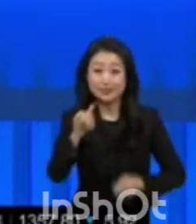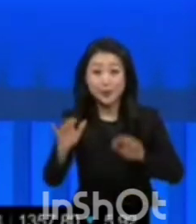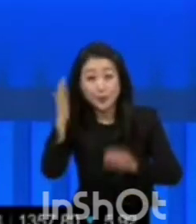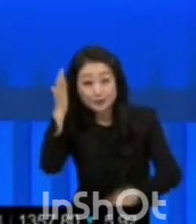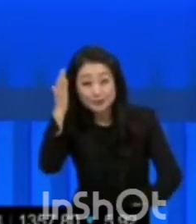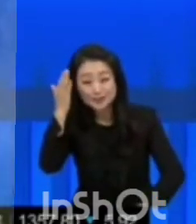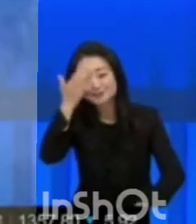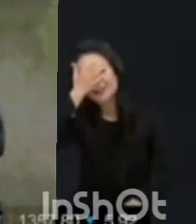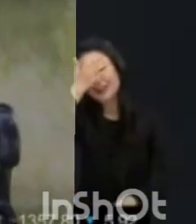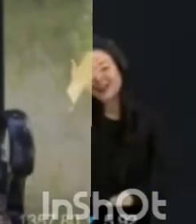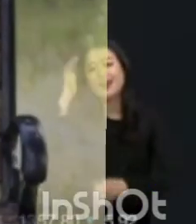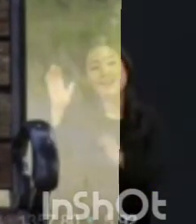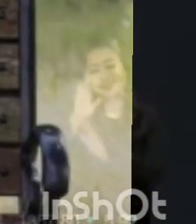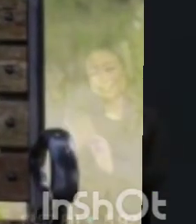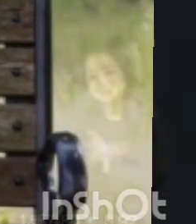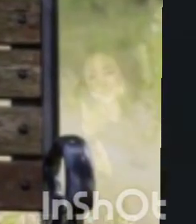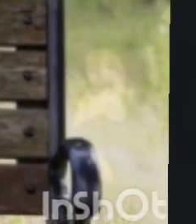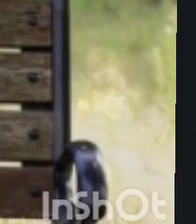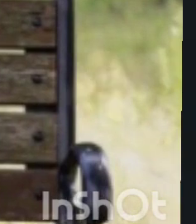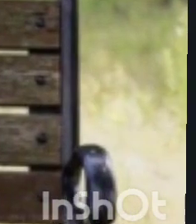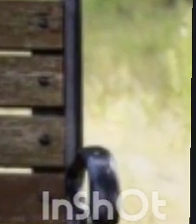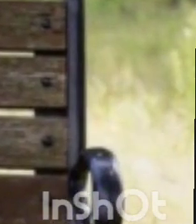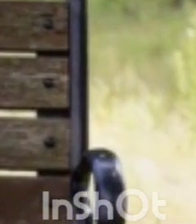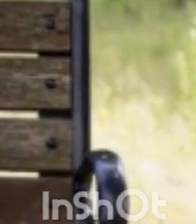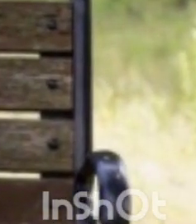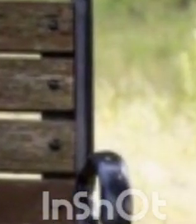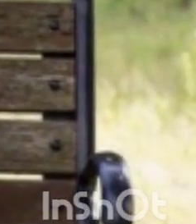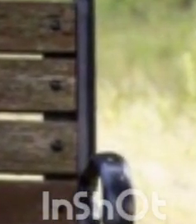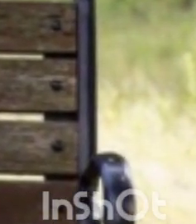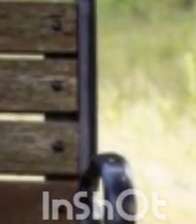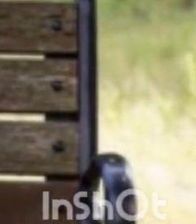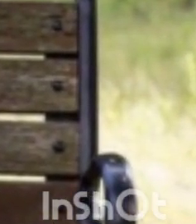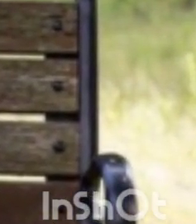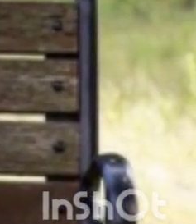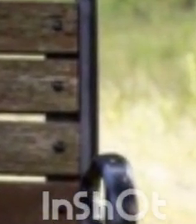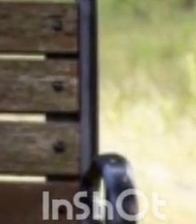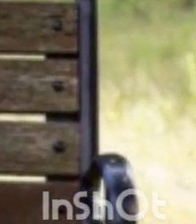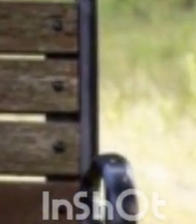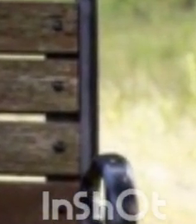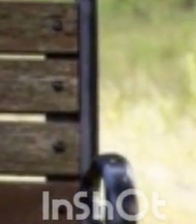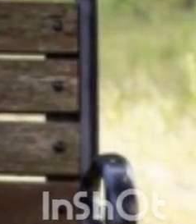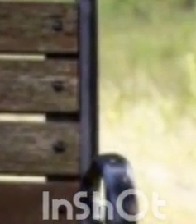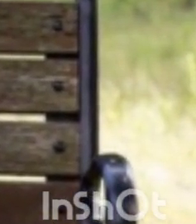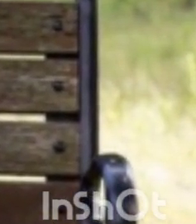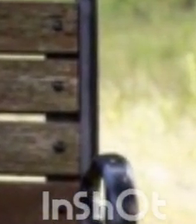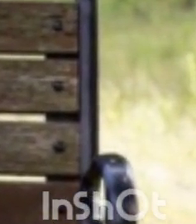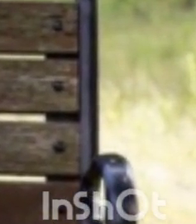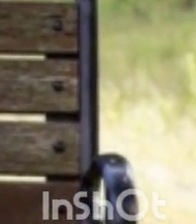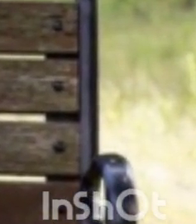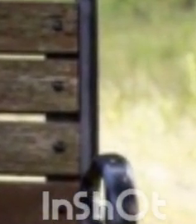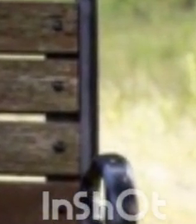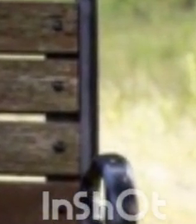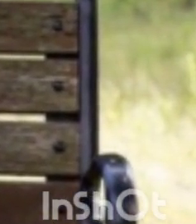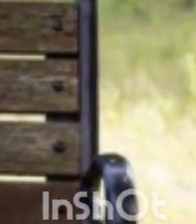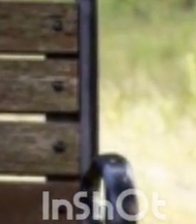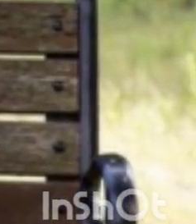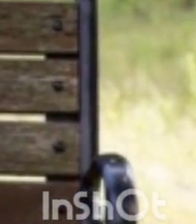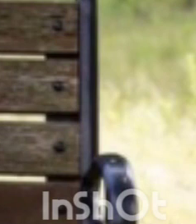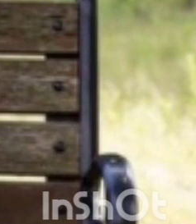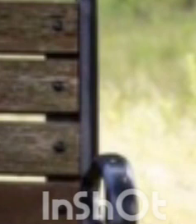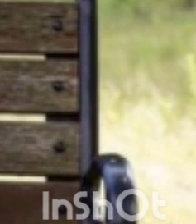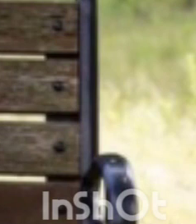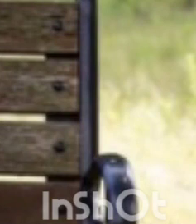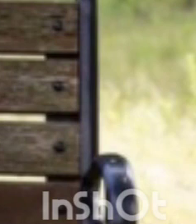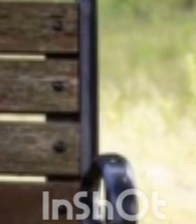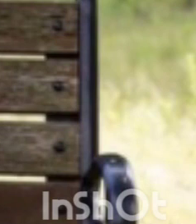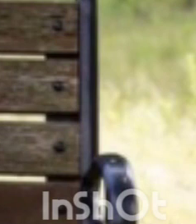싶습니다. 예, 어렸을 때 사진 보고 저희 스태프들이 귀엽다는 얘기를 네. 많이 했습니다. 10대 때 이상형이 이제 현재 아내분이세요.